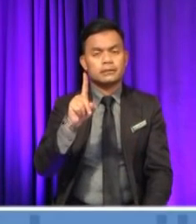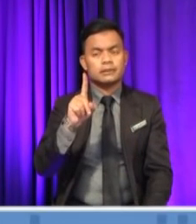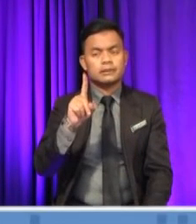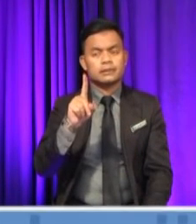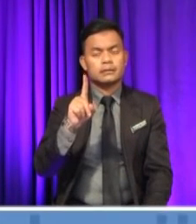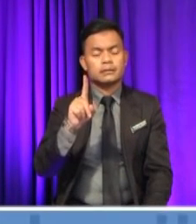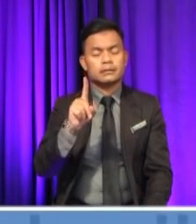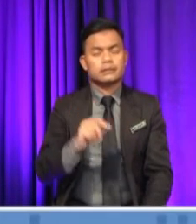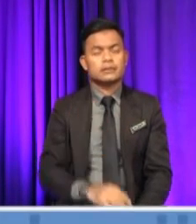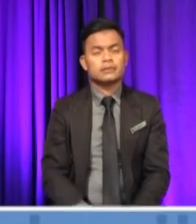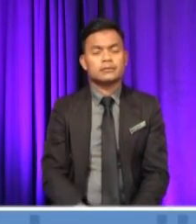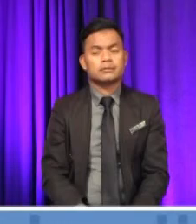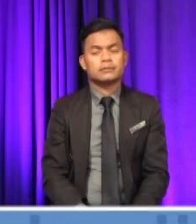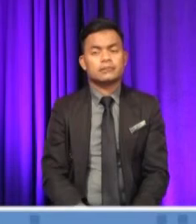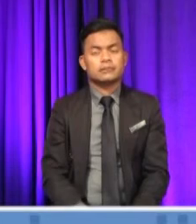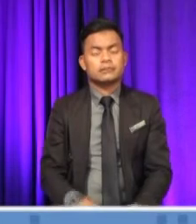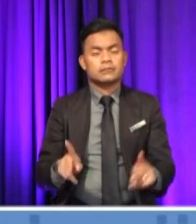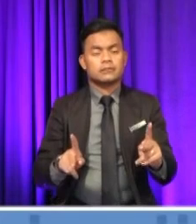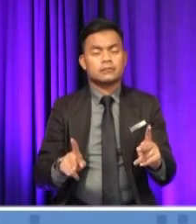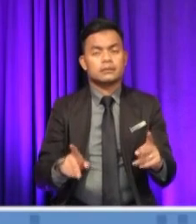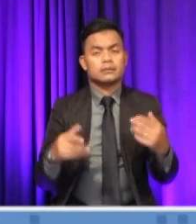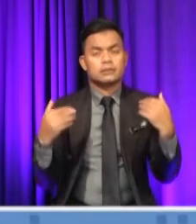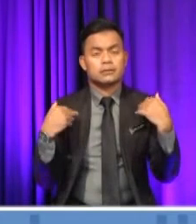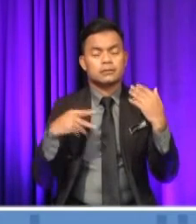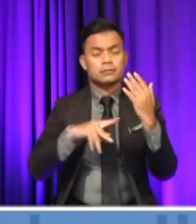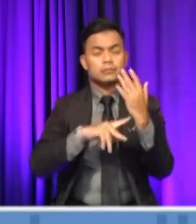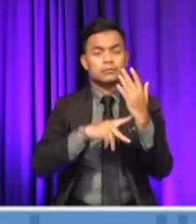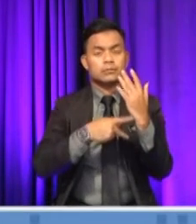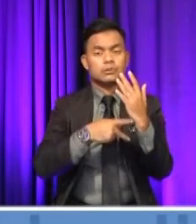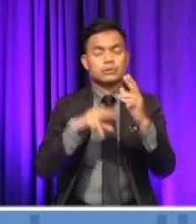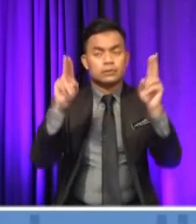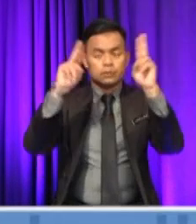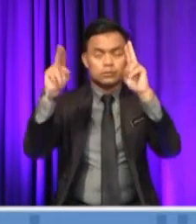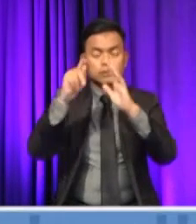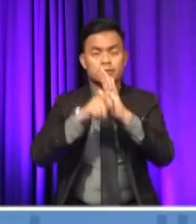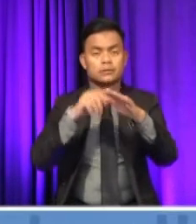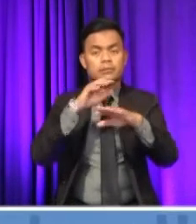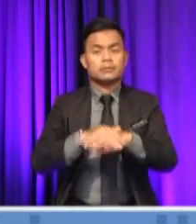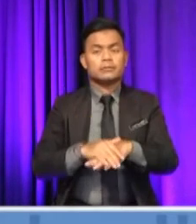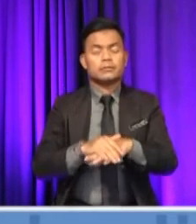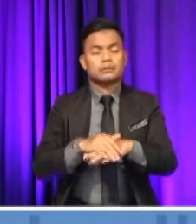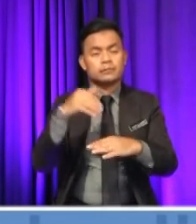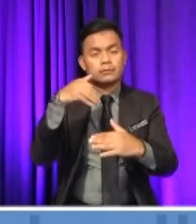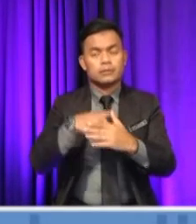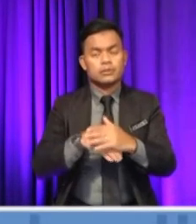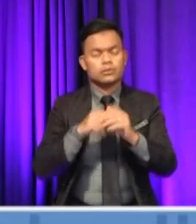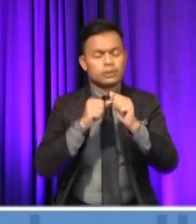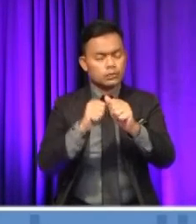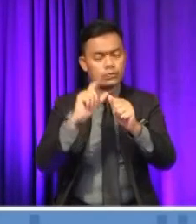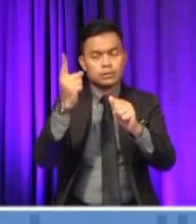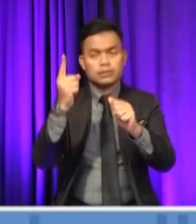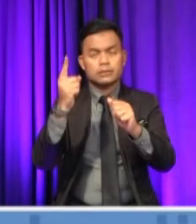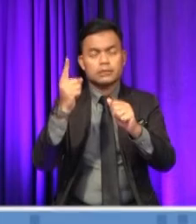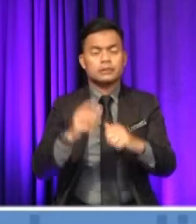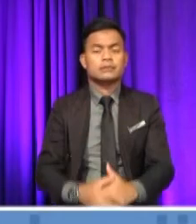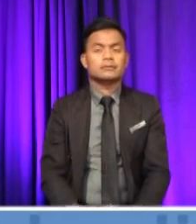cerita sikit kalau daripada ini punca udara termampat, masuk kepada injak kawalan berarah, ikut je anak panah dia. Daripada